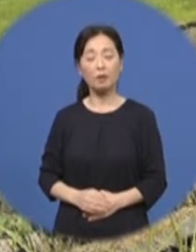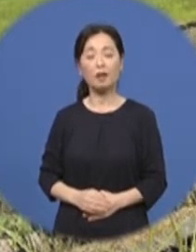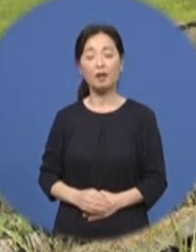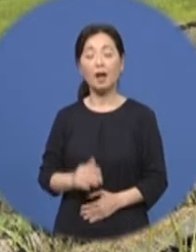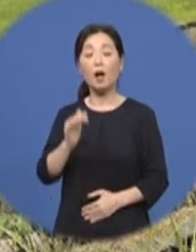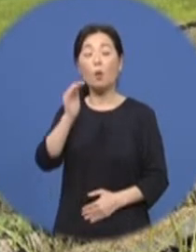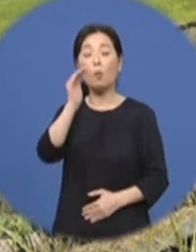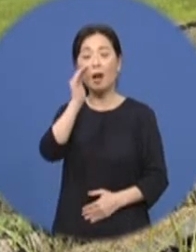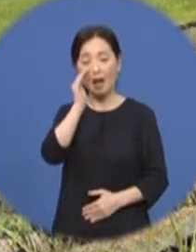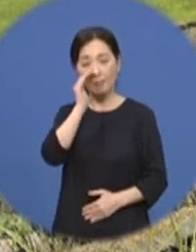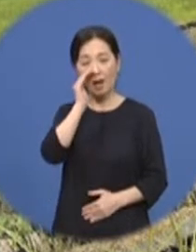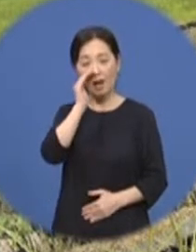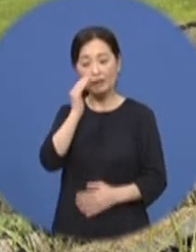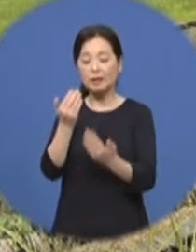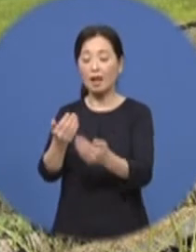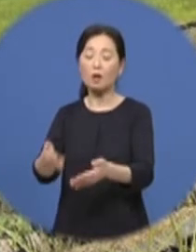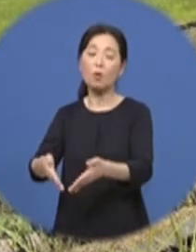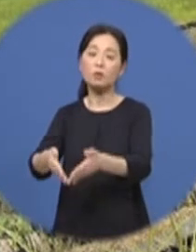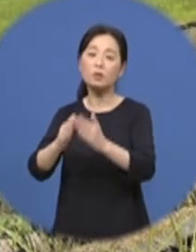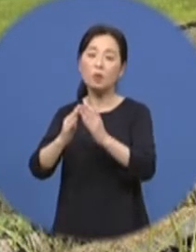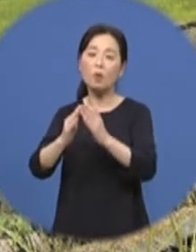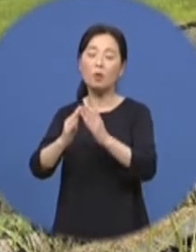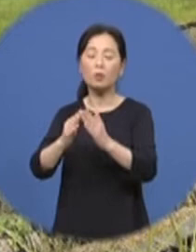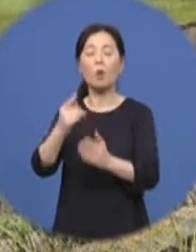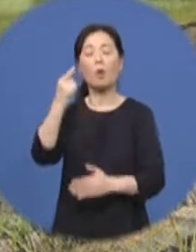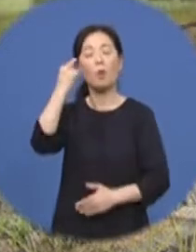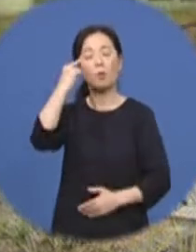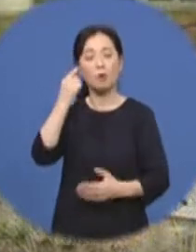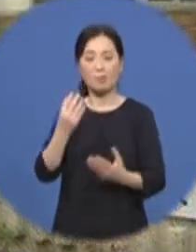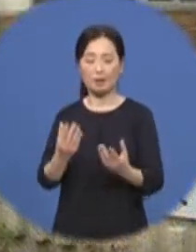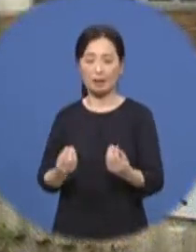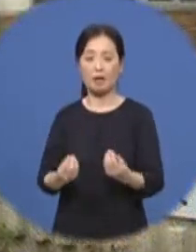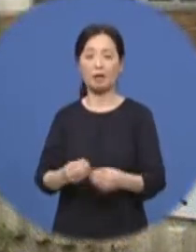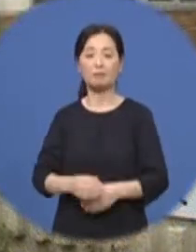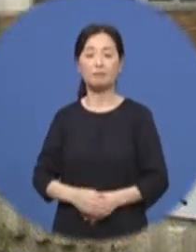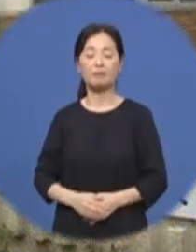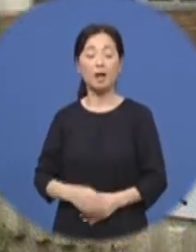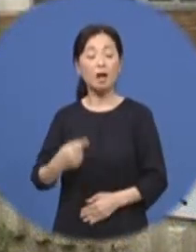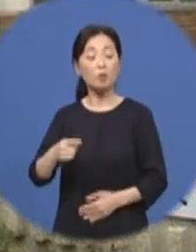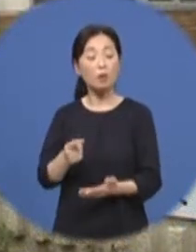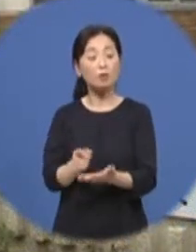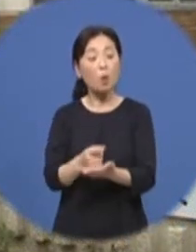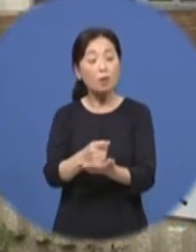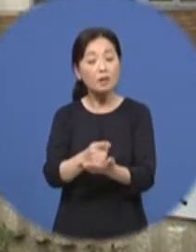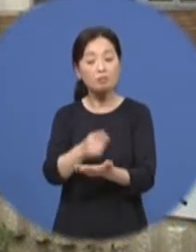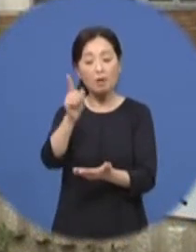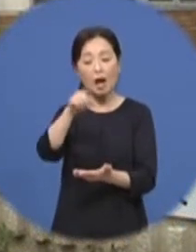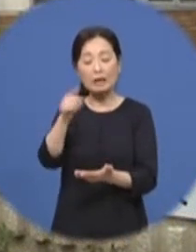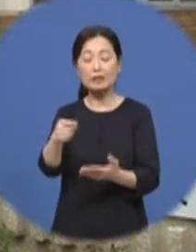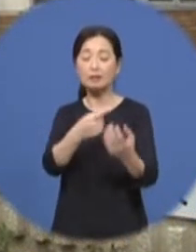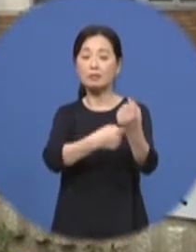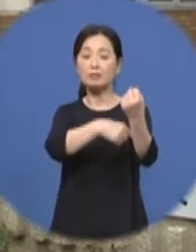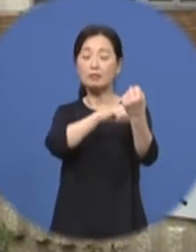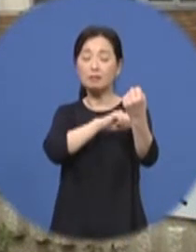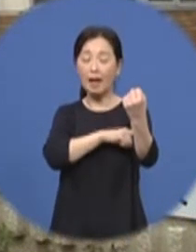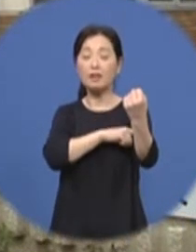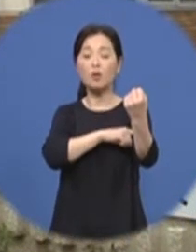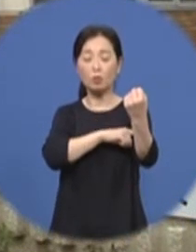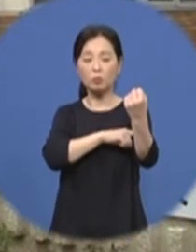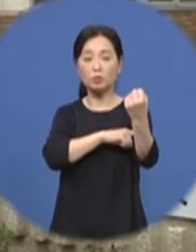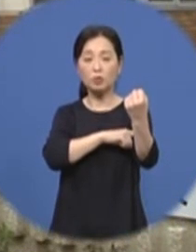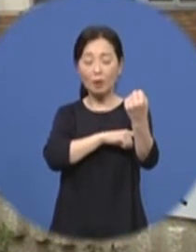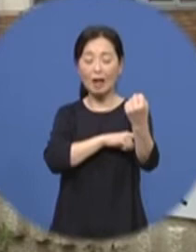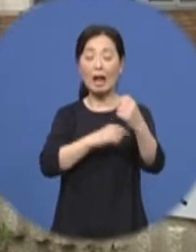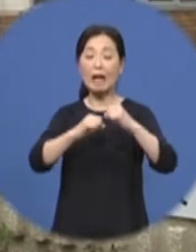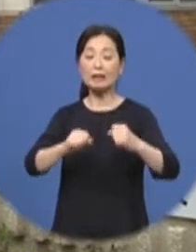歌山に学校を作ろうと思ったことです。 教育方針が人間力、はい、それから生きる底力を